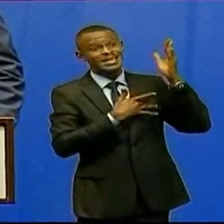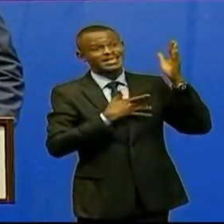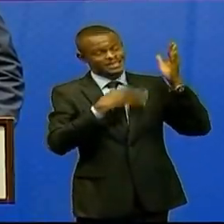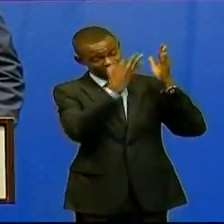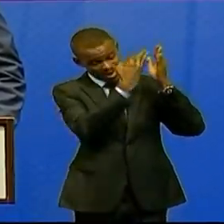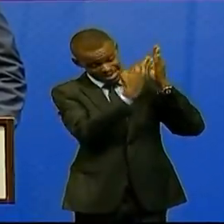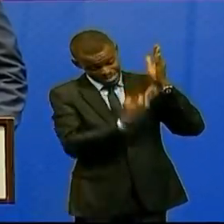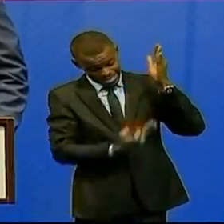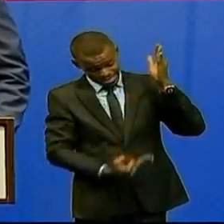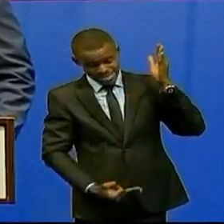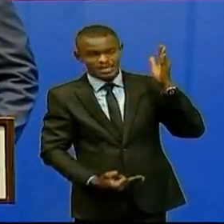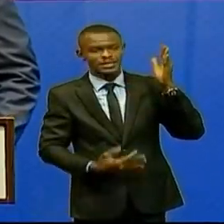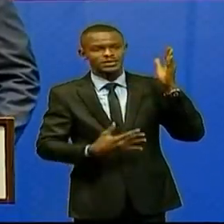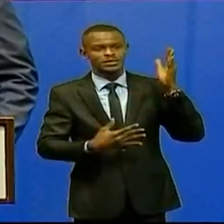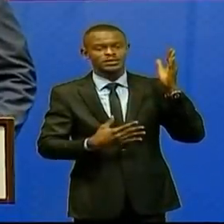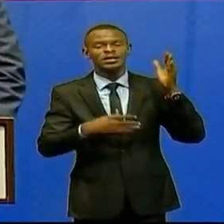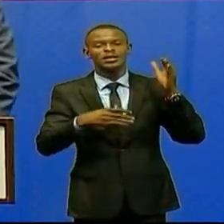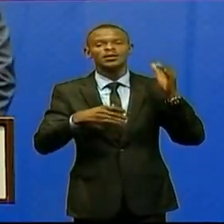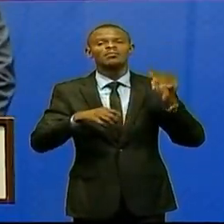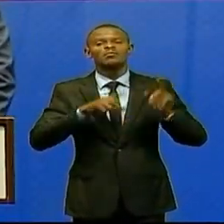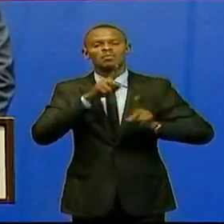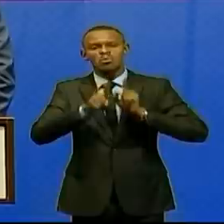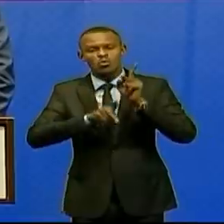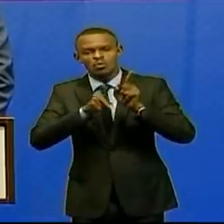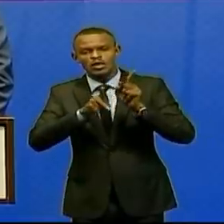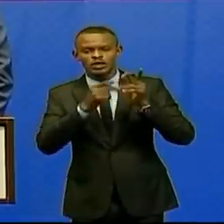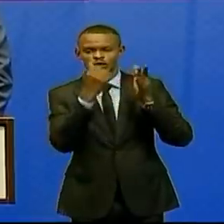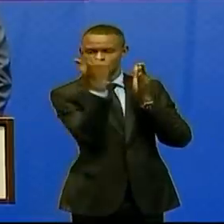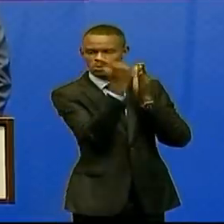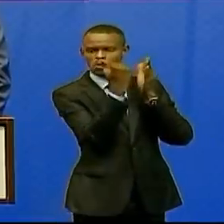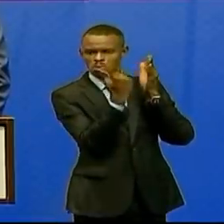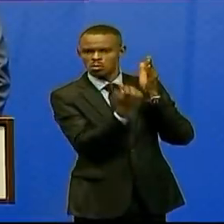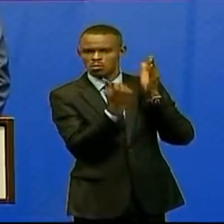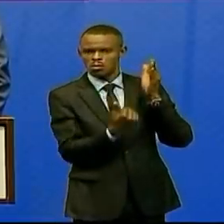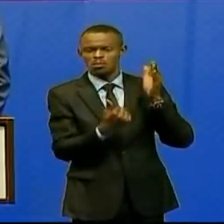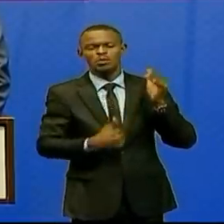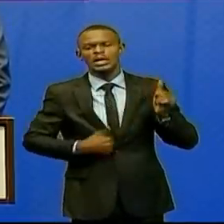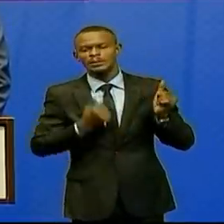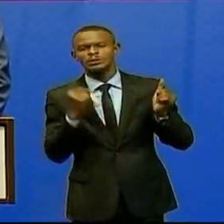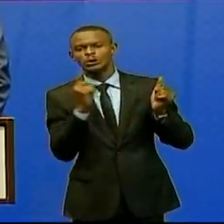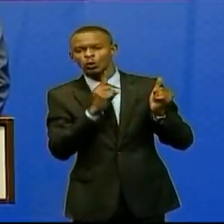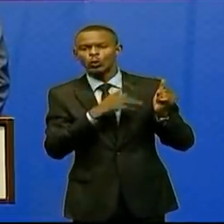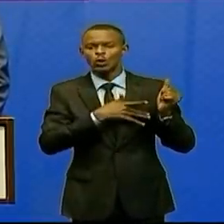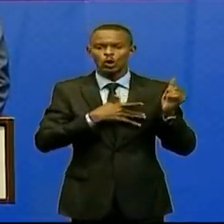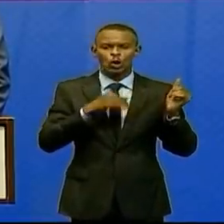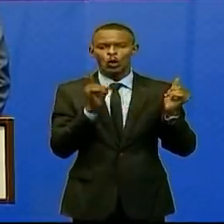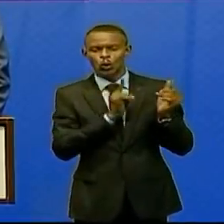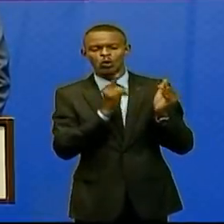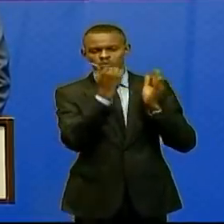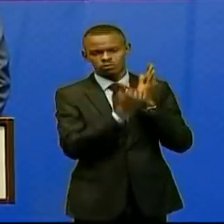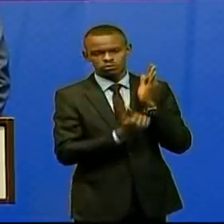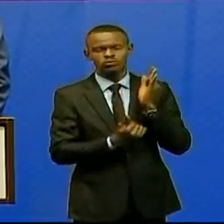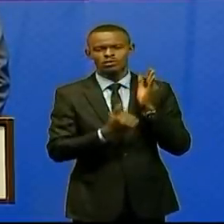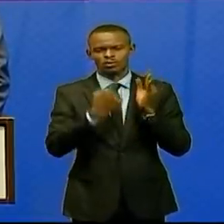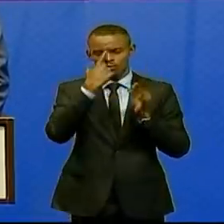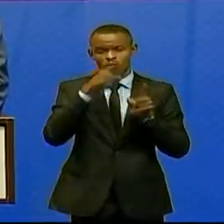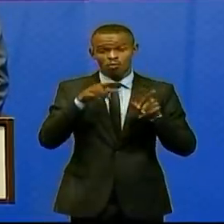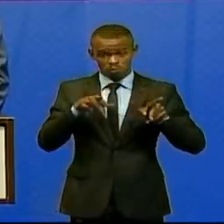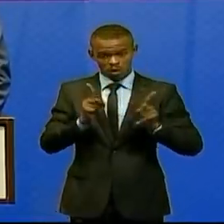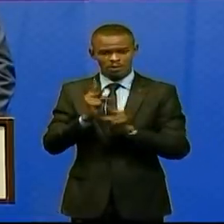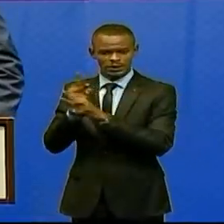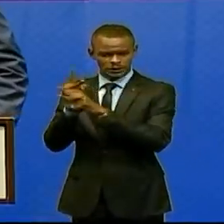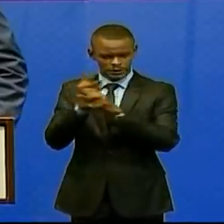de renforcer l'autorité de l'État sur l'ensemble du territoire national. À ce propos, le vice-premier